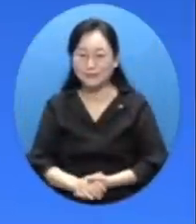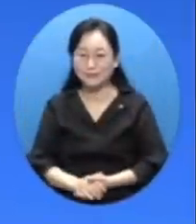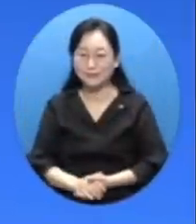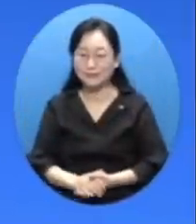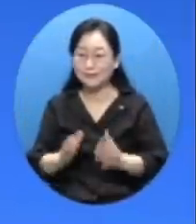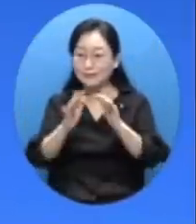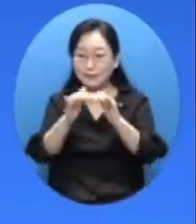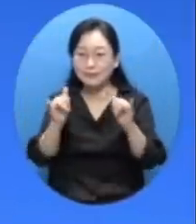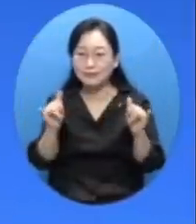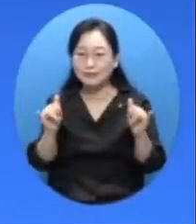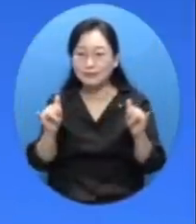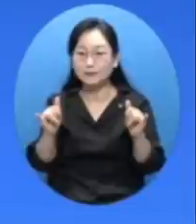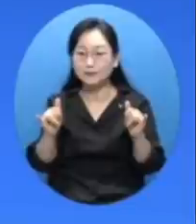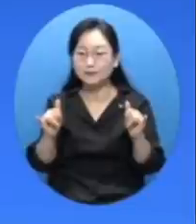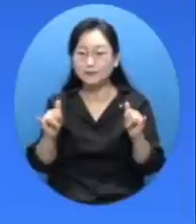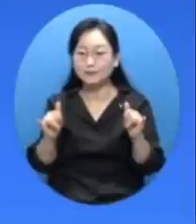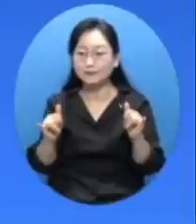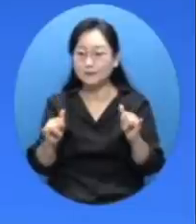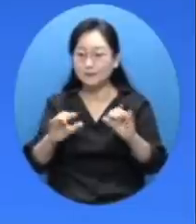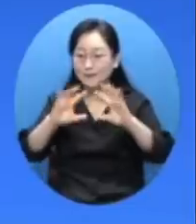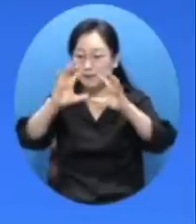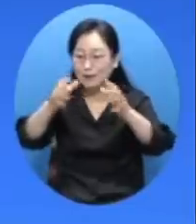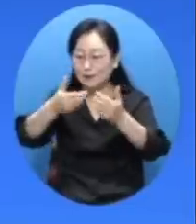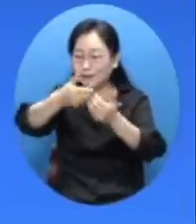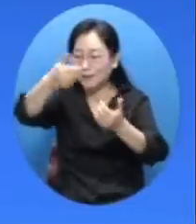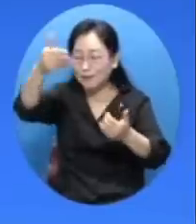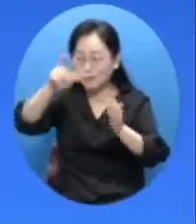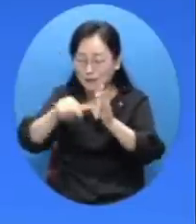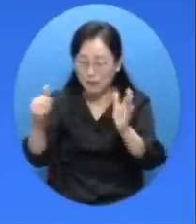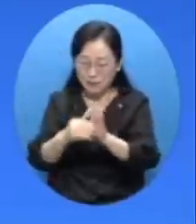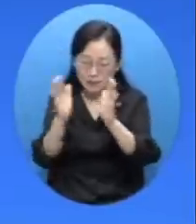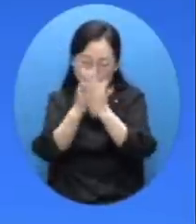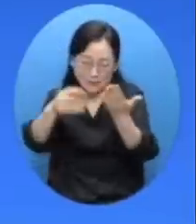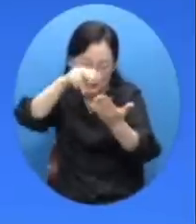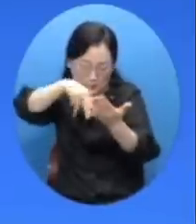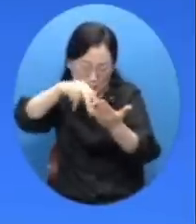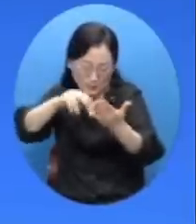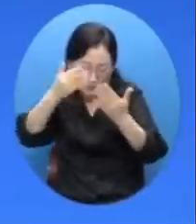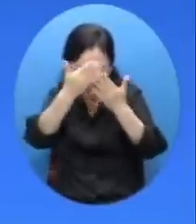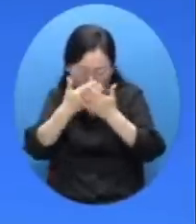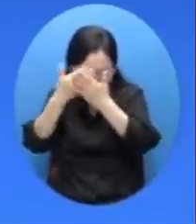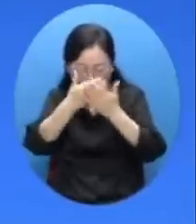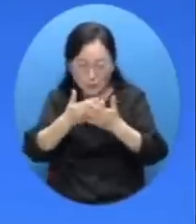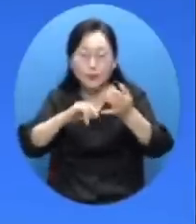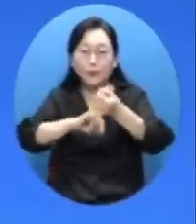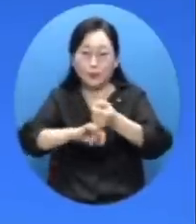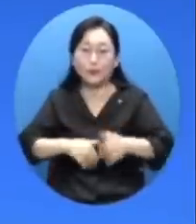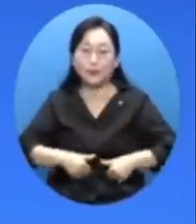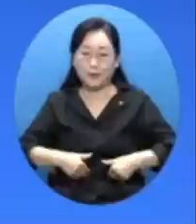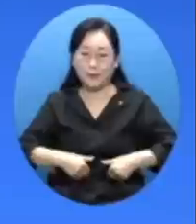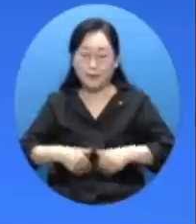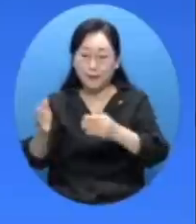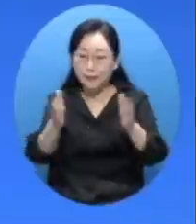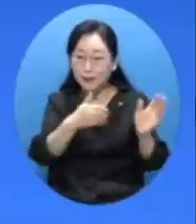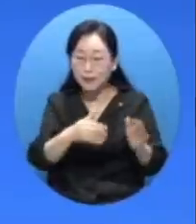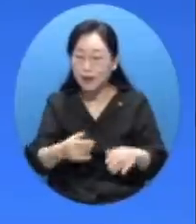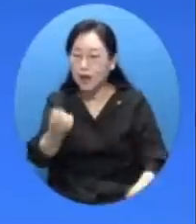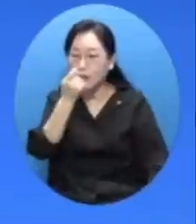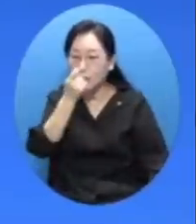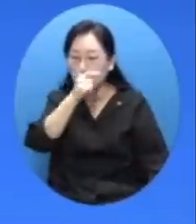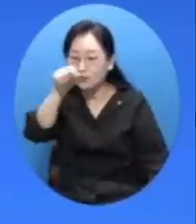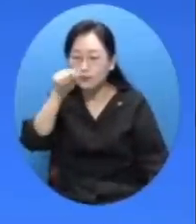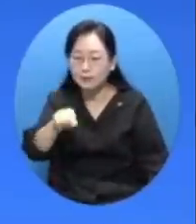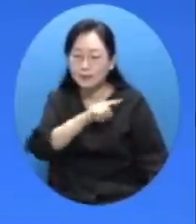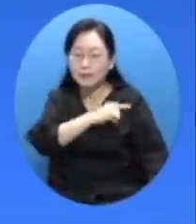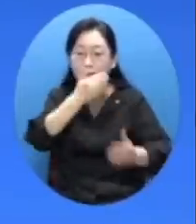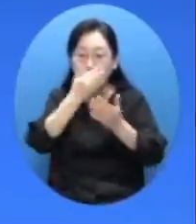그래서 사람이 세상을 떠날 때까지 손에서 책을 놓지 말라고 하는 말이 있습니다. 그런데 이런 배움 가운데 가장